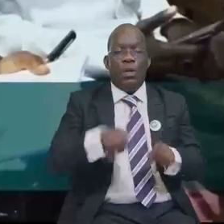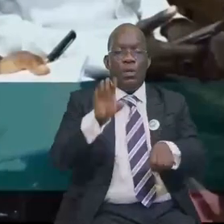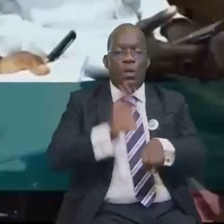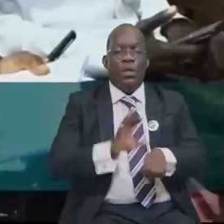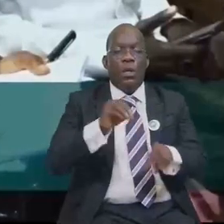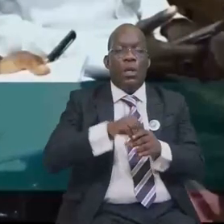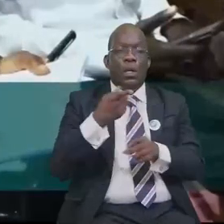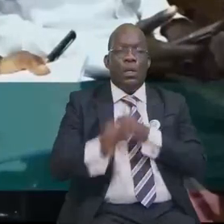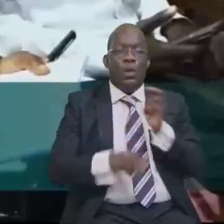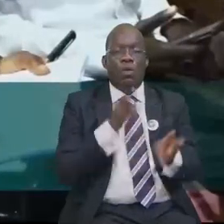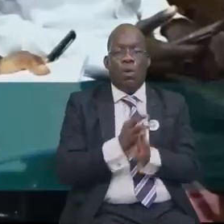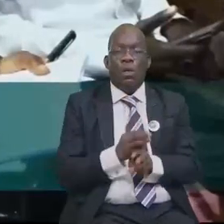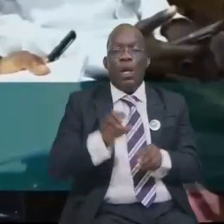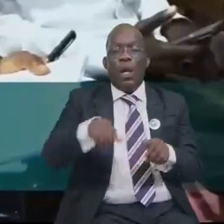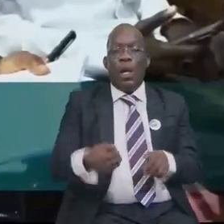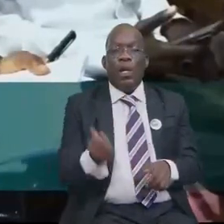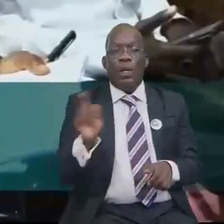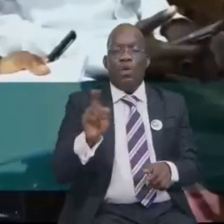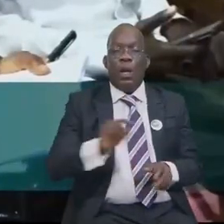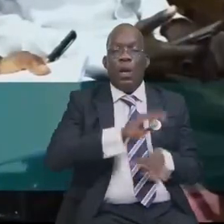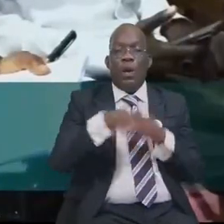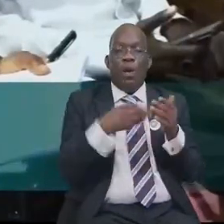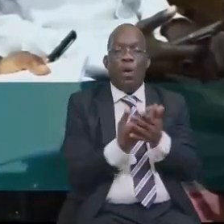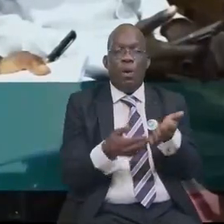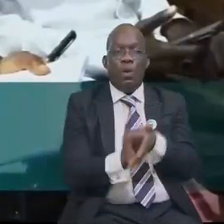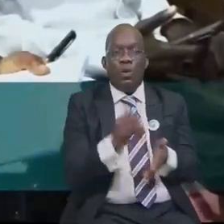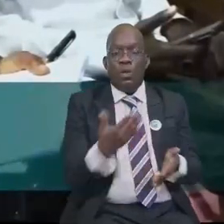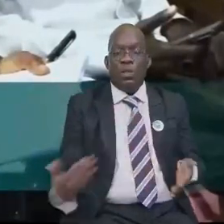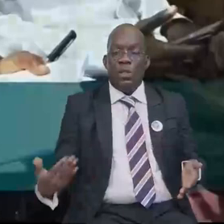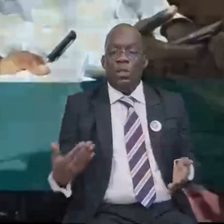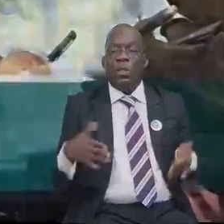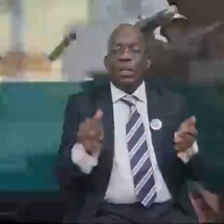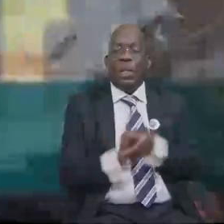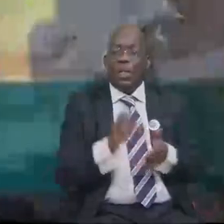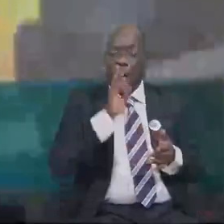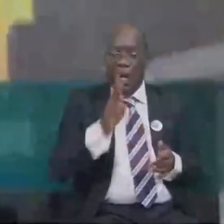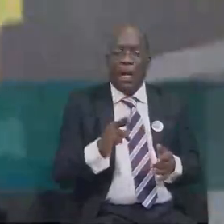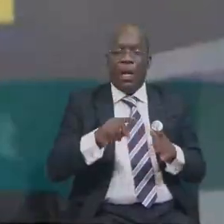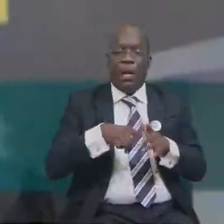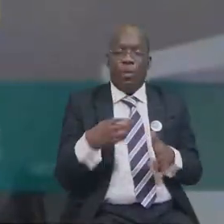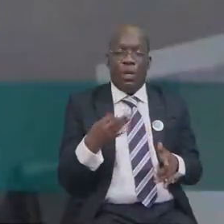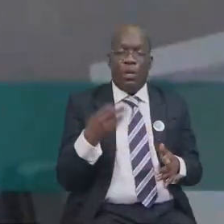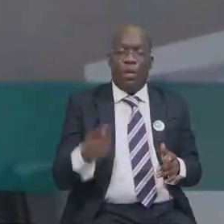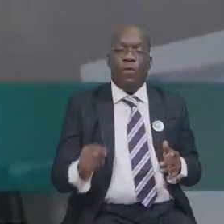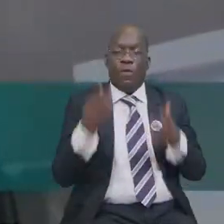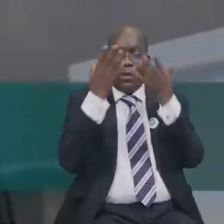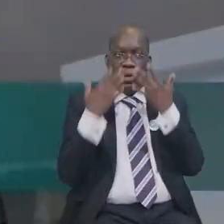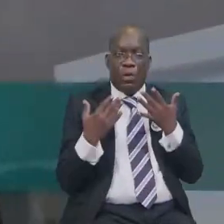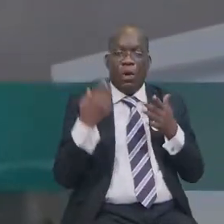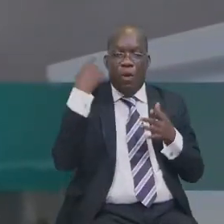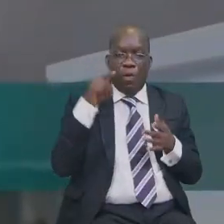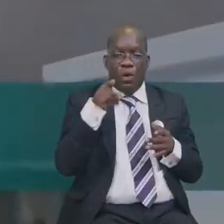monde, n'importe où, toutes ces choses qui marquent le commencement des douleurs en tant que